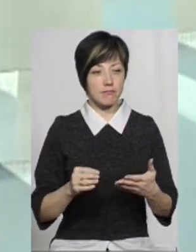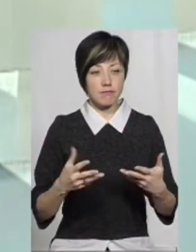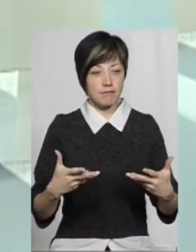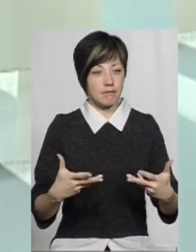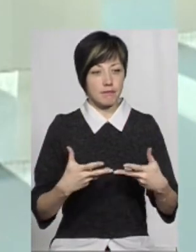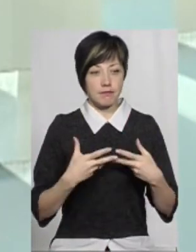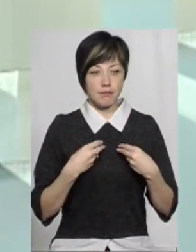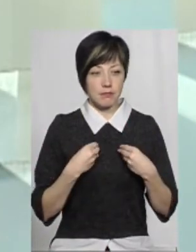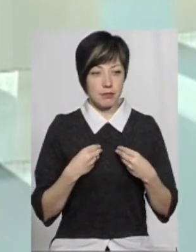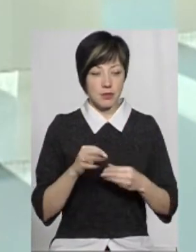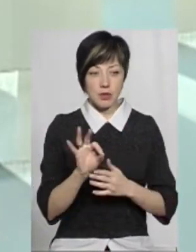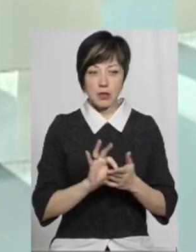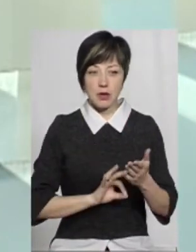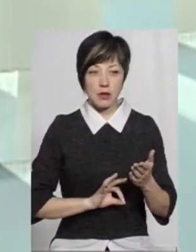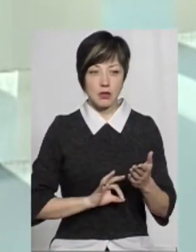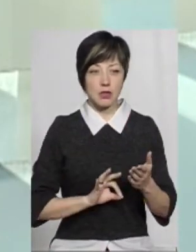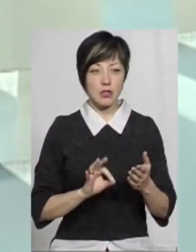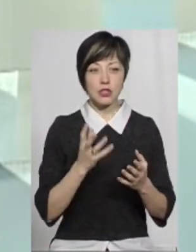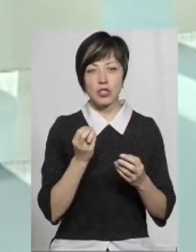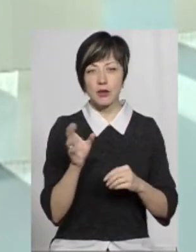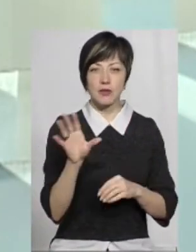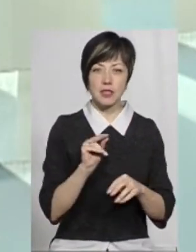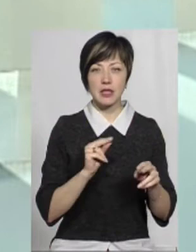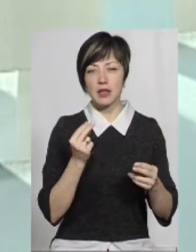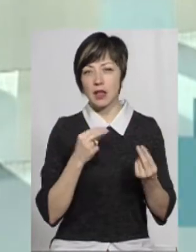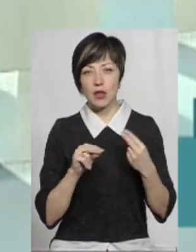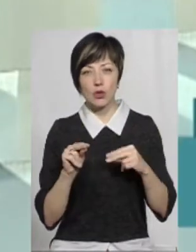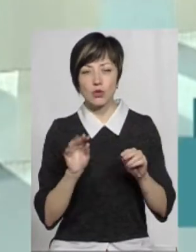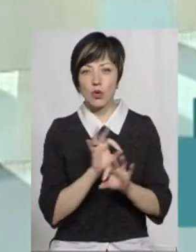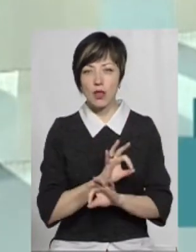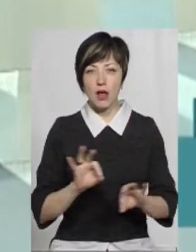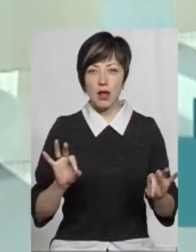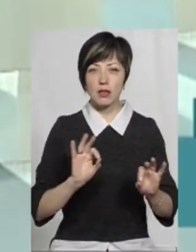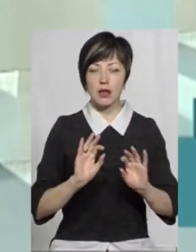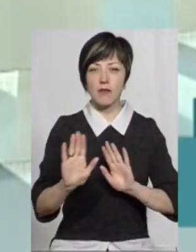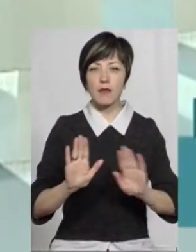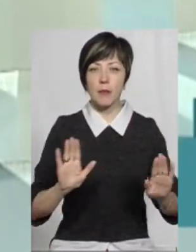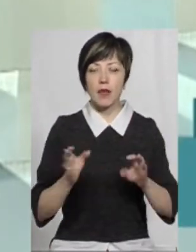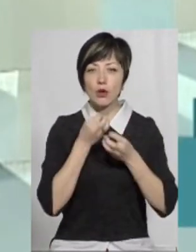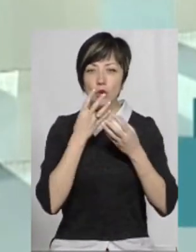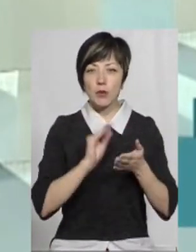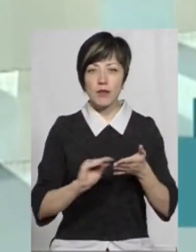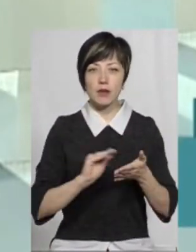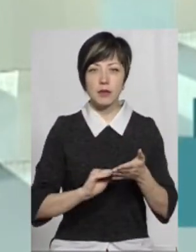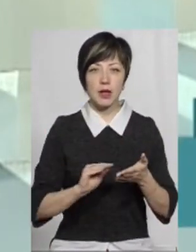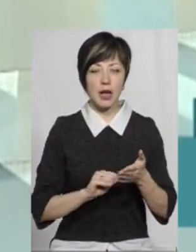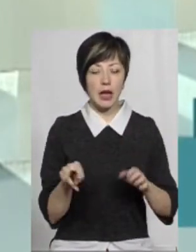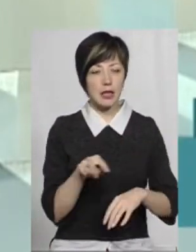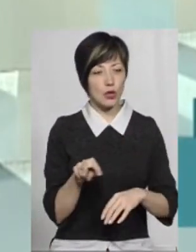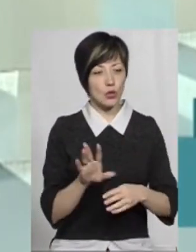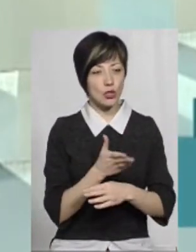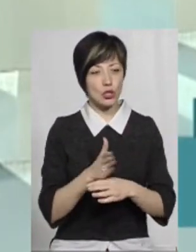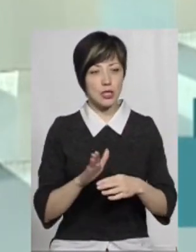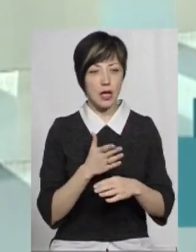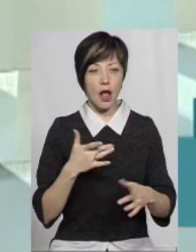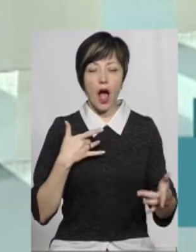захопило одразу, при всій там ще недосконалості драматургічній, там дуже добре була виписана літературна частина,